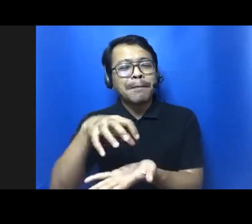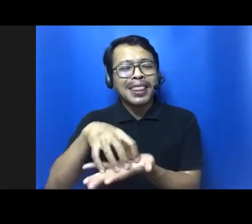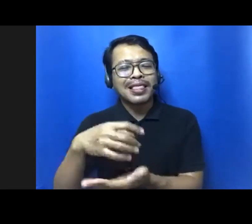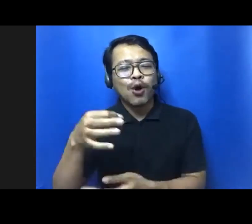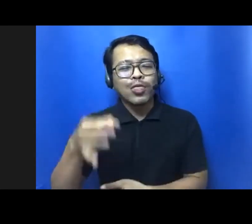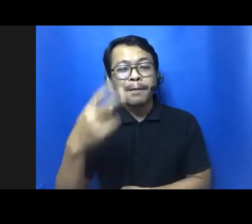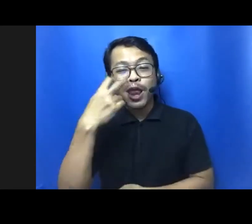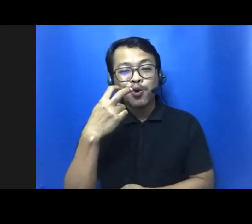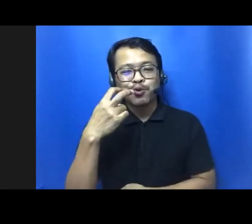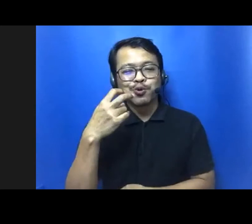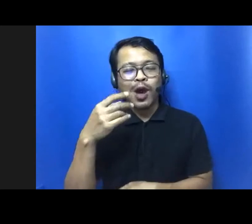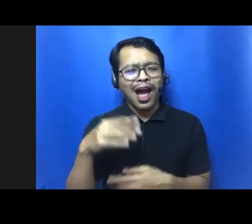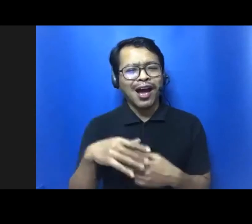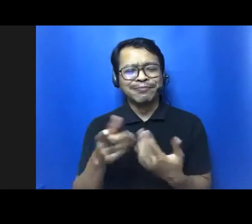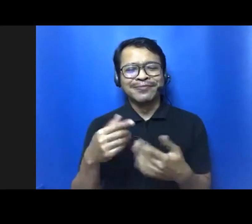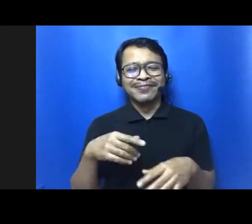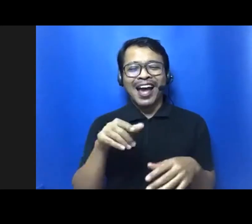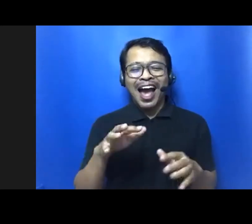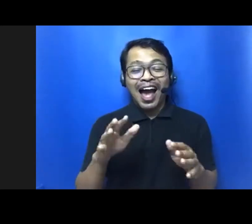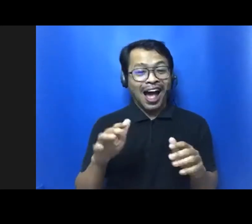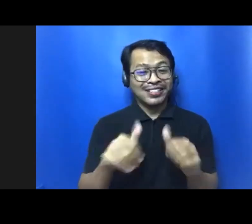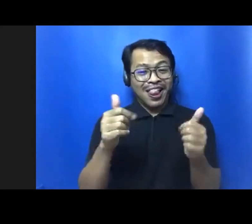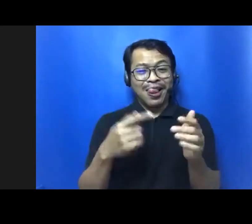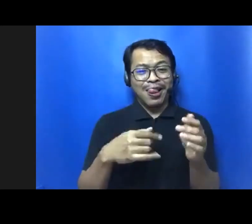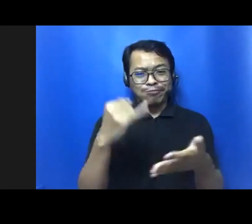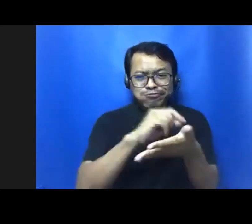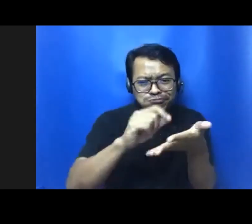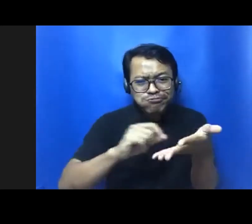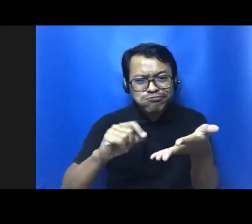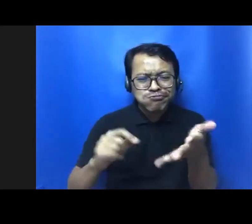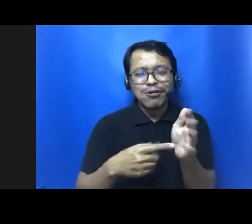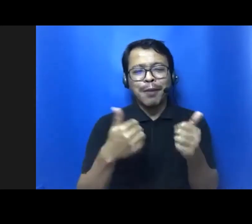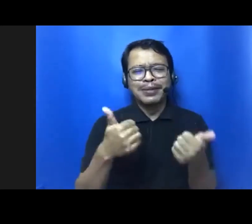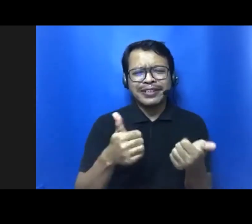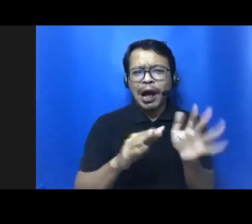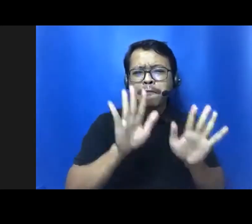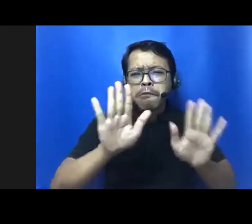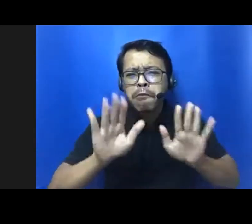dipamerkan sekaligus karya-karyanya dapat dijual dengan